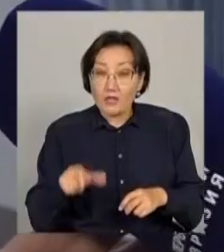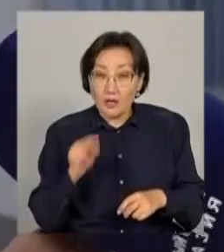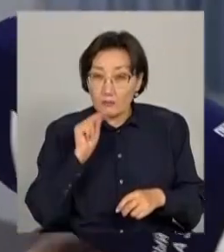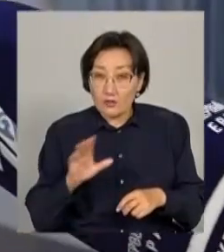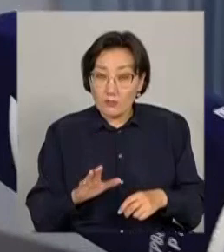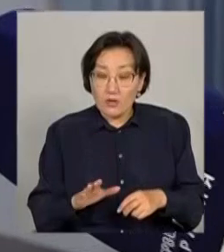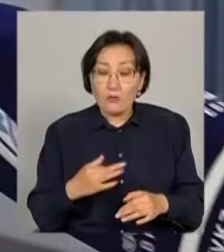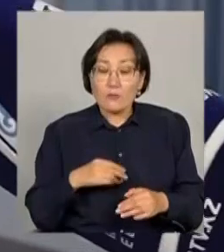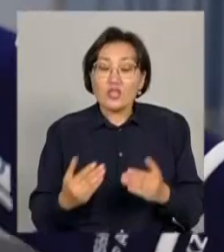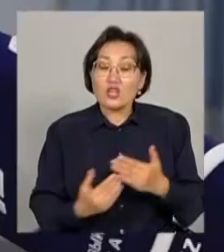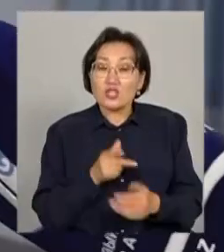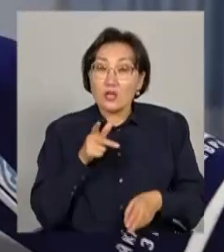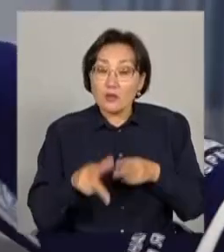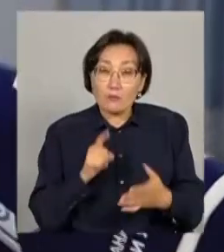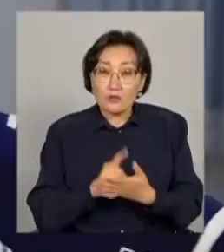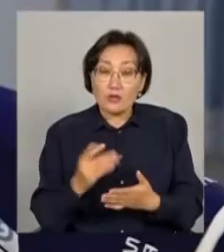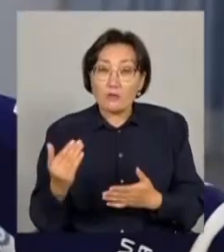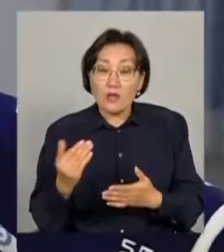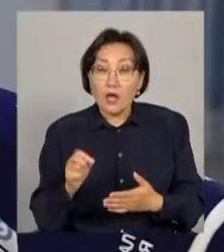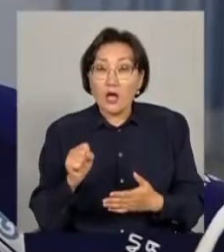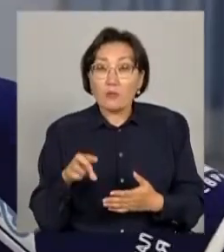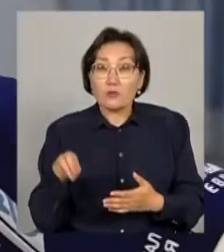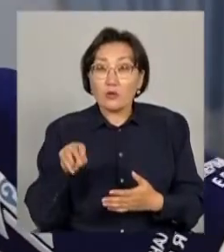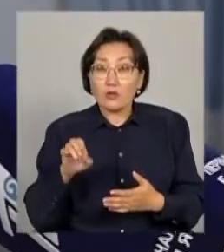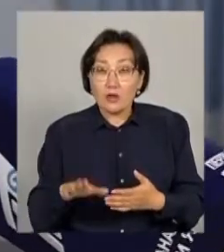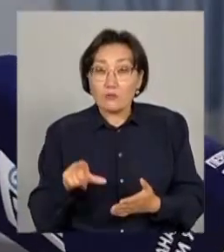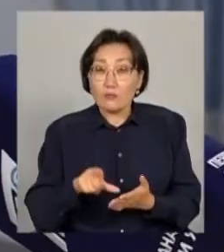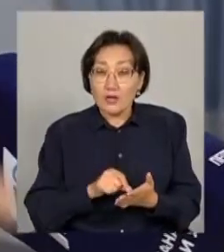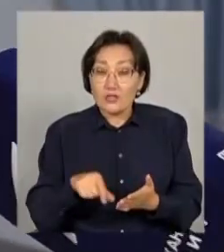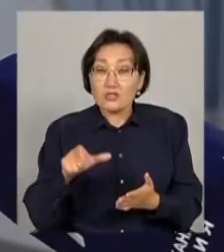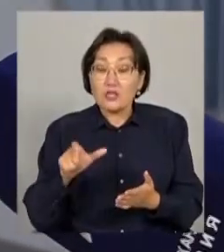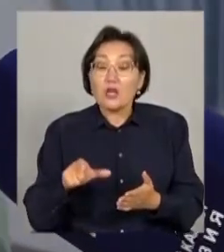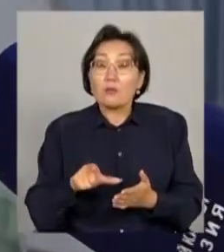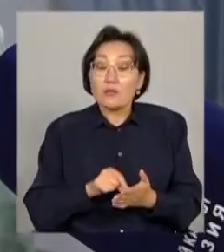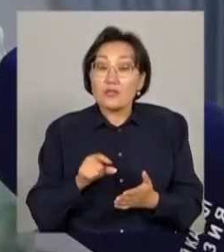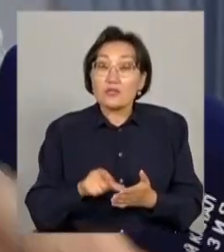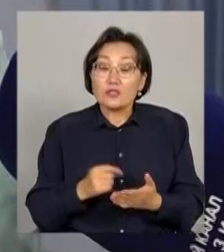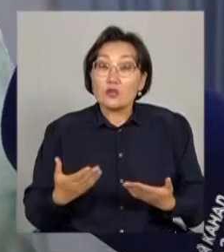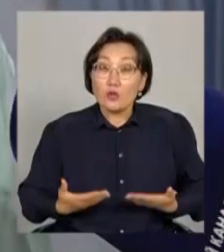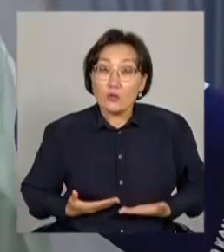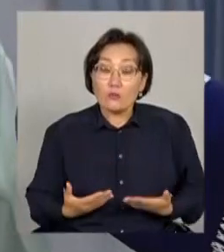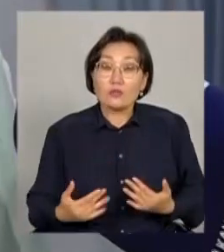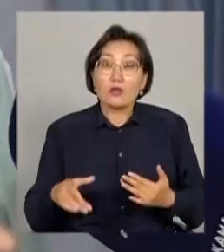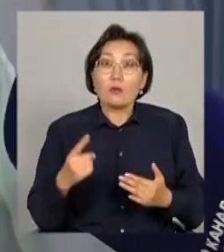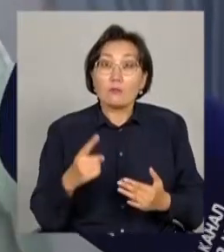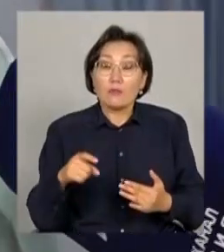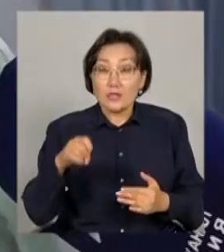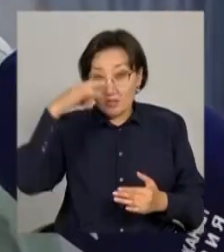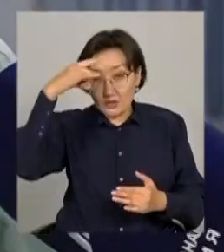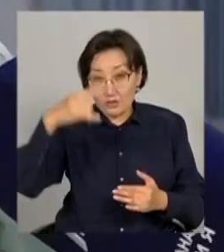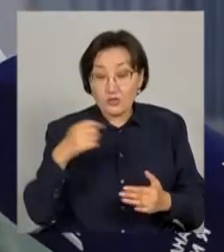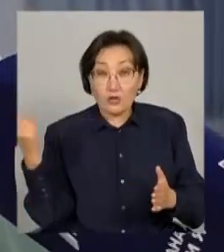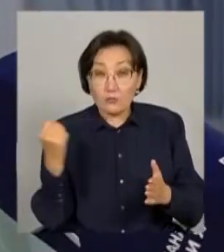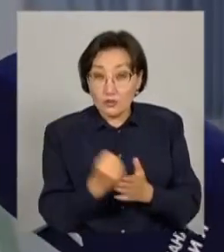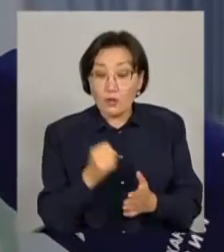до конца барам. Мен ол адамды, Абдуллаевты, пенсияда отыратын адам, ұйықтап отырып мәңгіріп барып бір қазақты барып басып